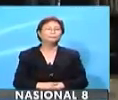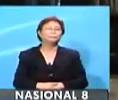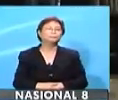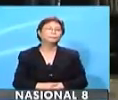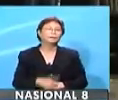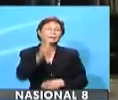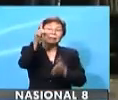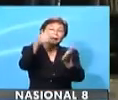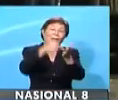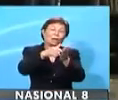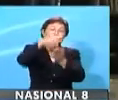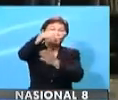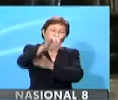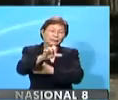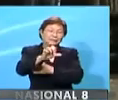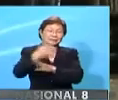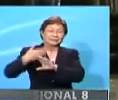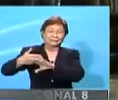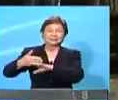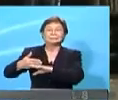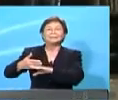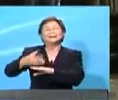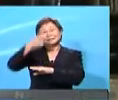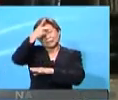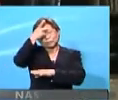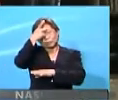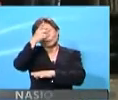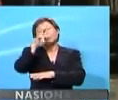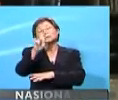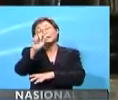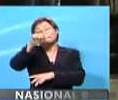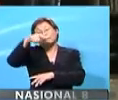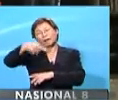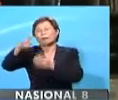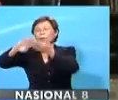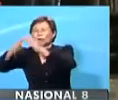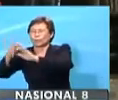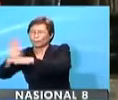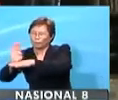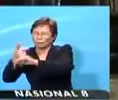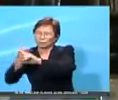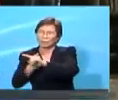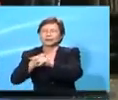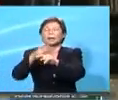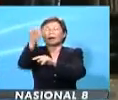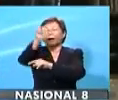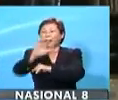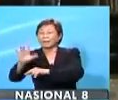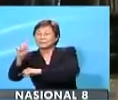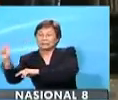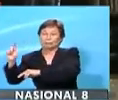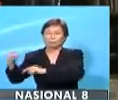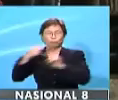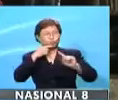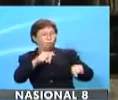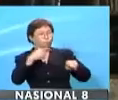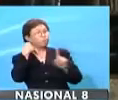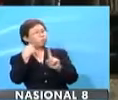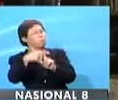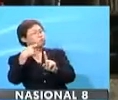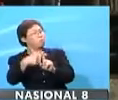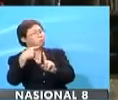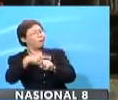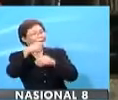Dalam satu lagi sidang media sebelum itu, Datuk Seri Mustafa Muhammad berkata komuniti perniagaan dari Asia Timur memberi reaksi positif